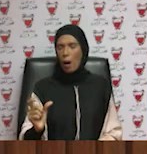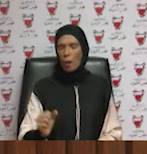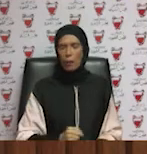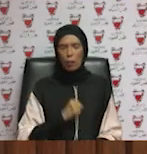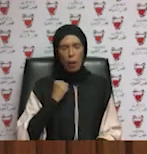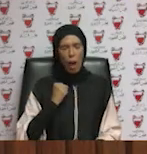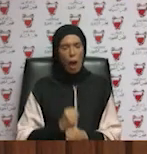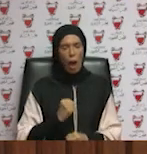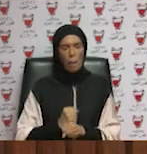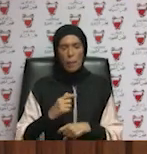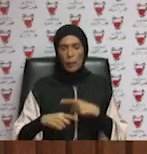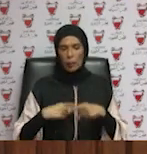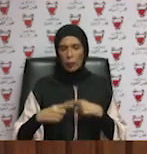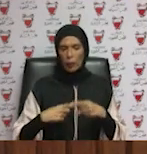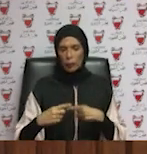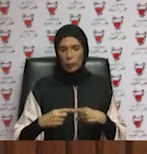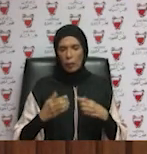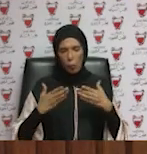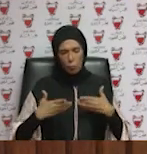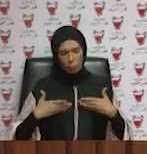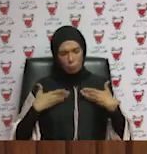فيه لمحاولة